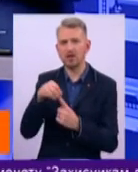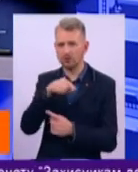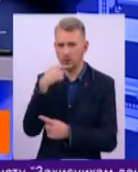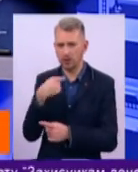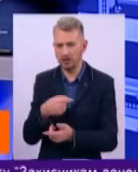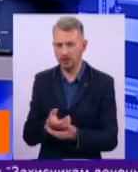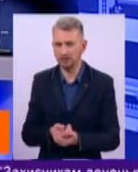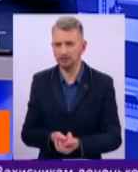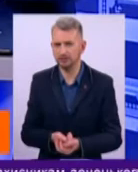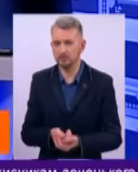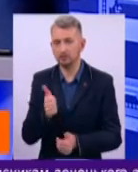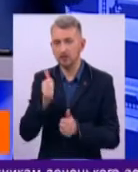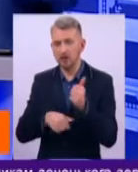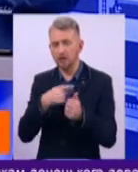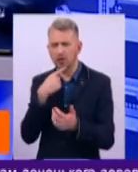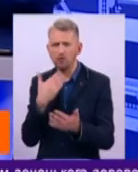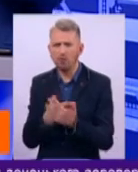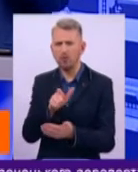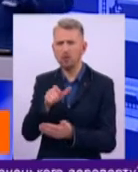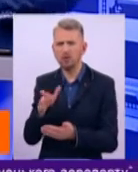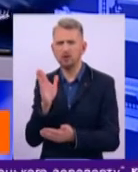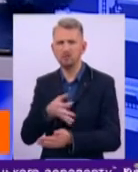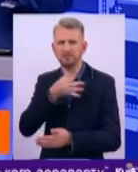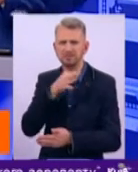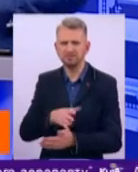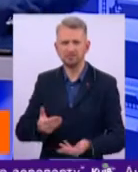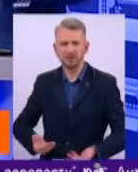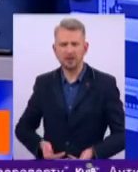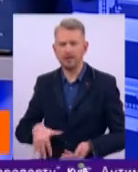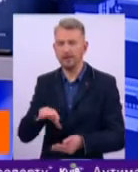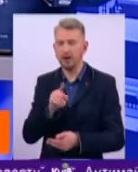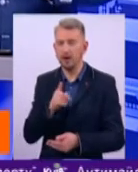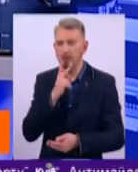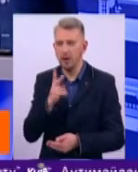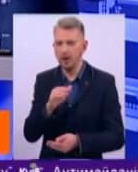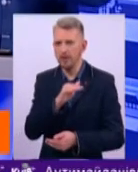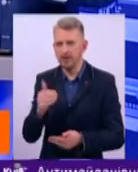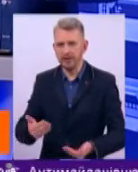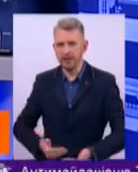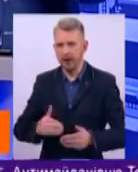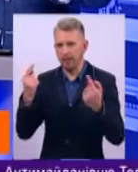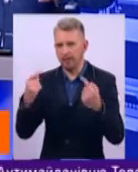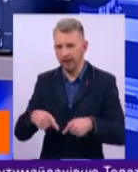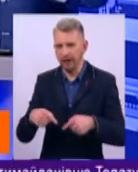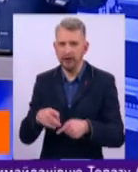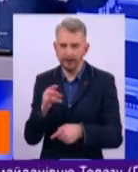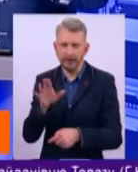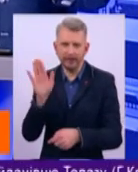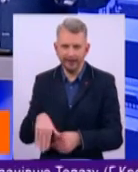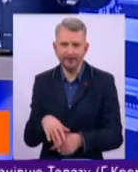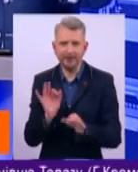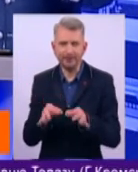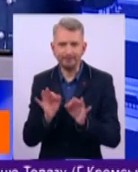так? Часто кажуть, ось люди там будуть незадоволені життям, все, але бачимо, що рівень життя падає, нічого. Поки